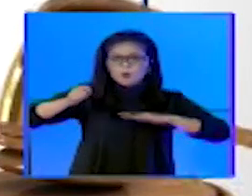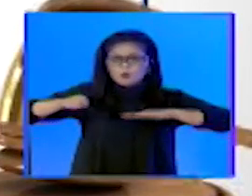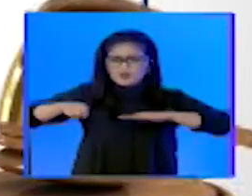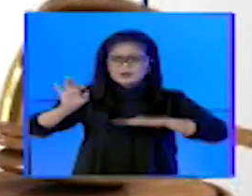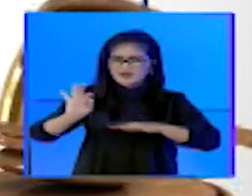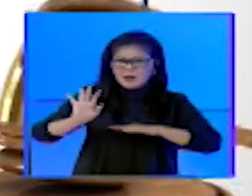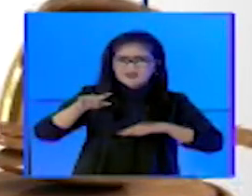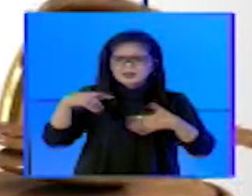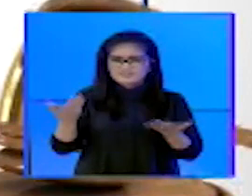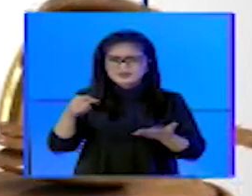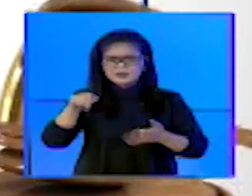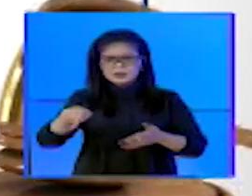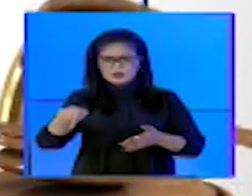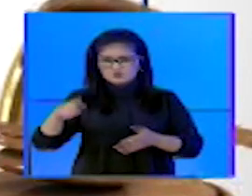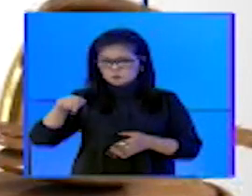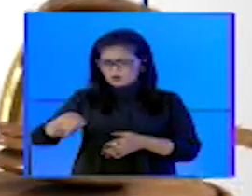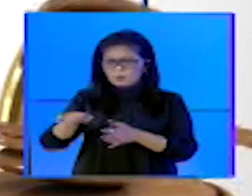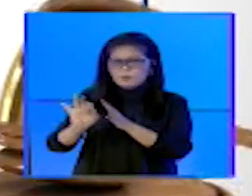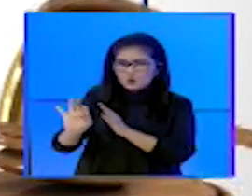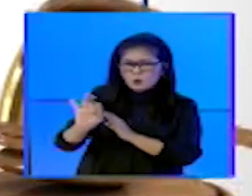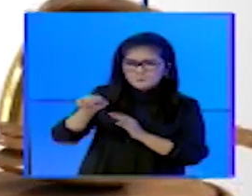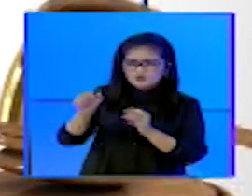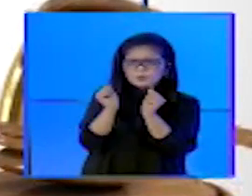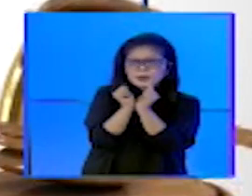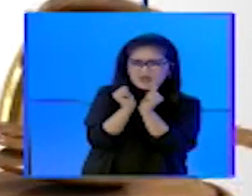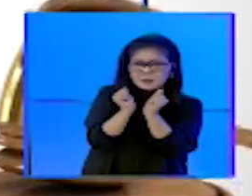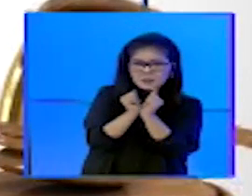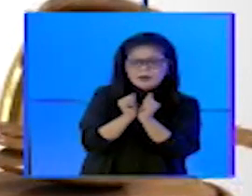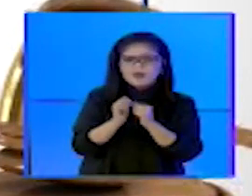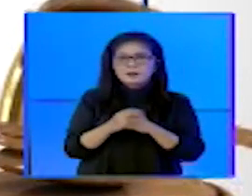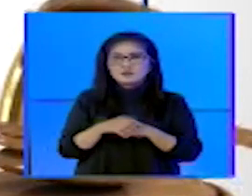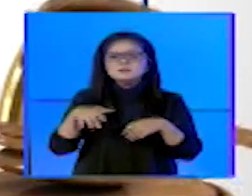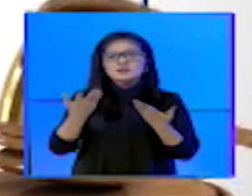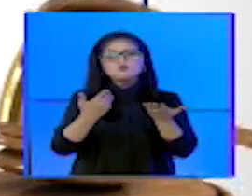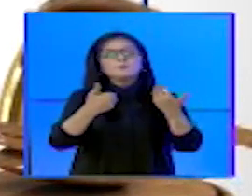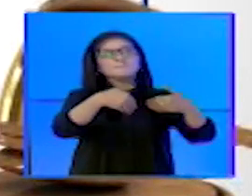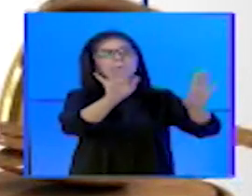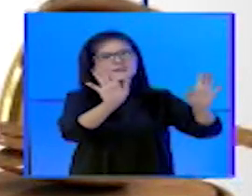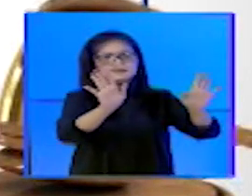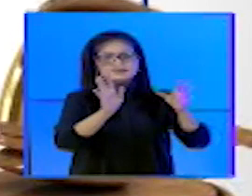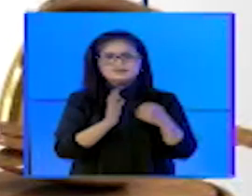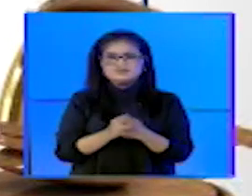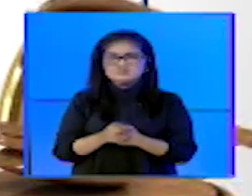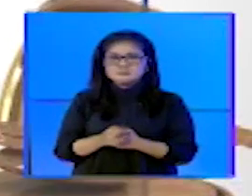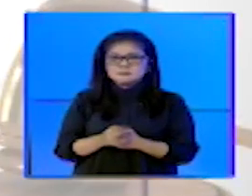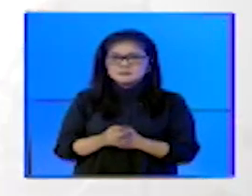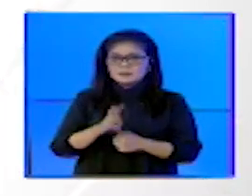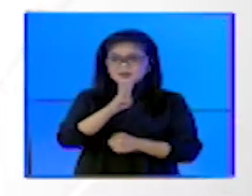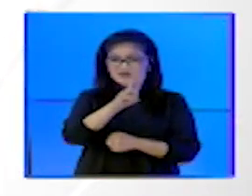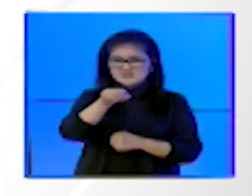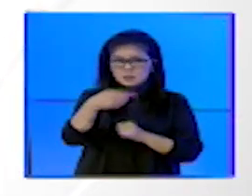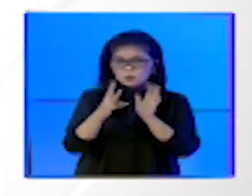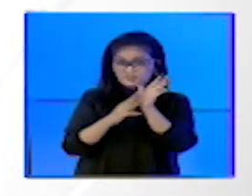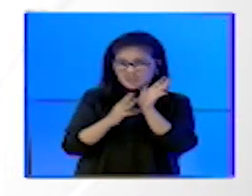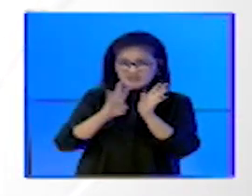bukan perbuatan pidana, melainkan perdata. Joko Chandra pun terbebas dari dakwaan. 31 Maret 2000